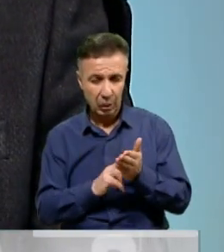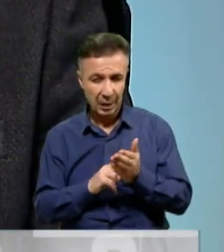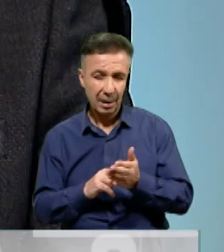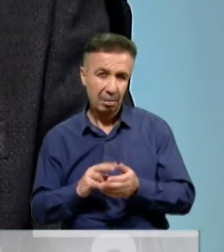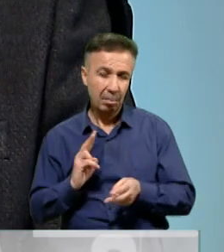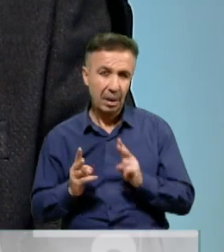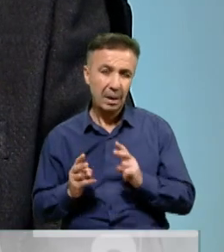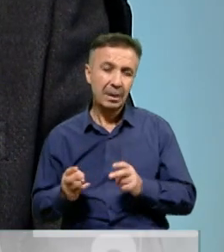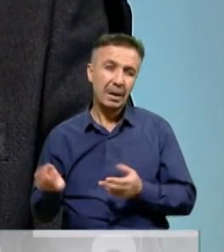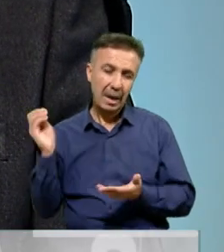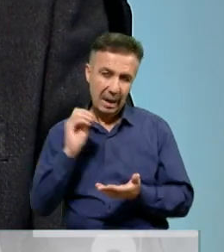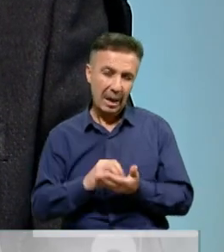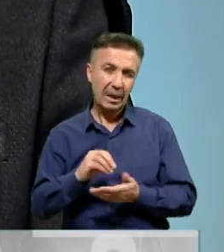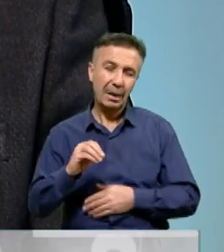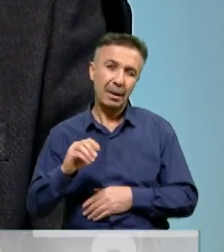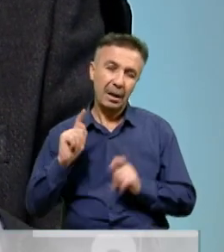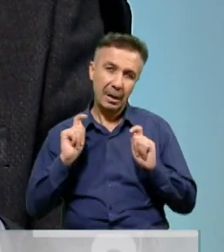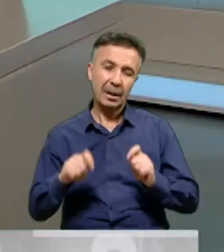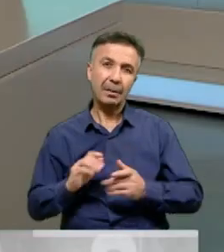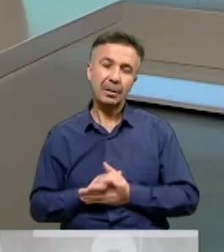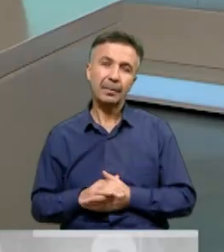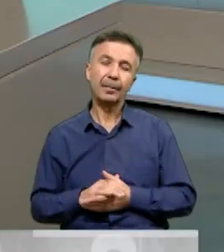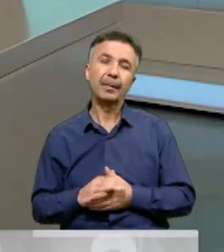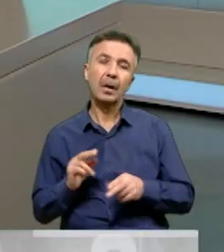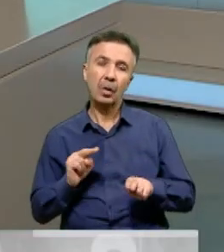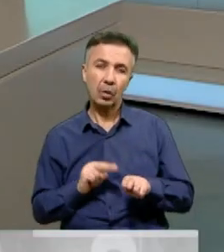eklemelerde bulundu, bulunuldu. Yani